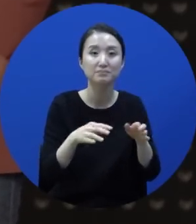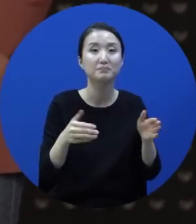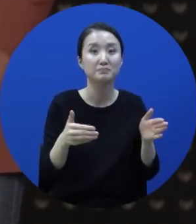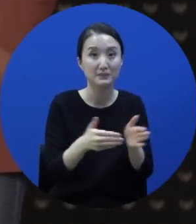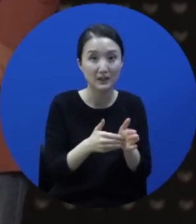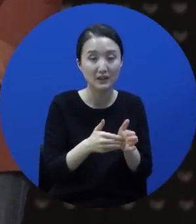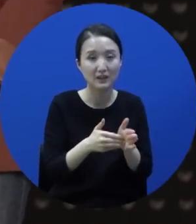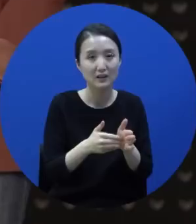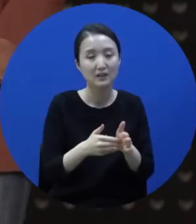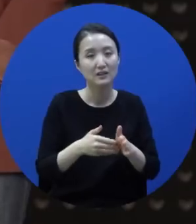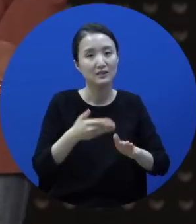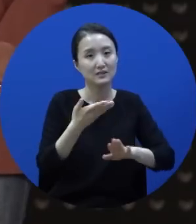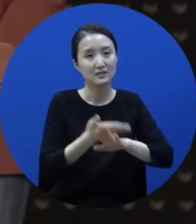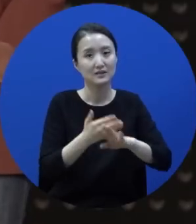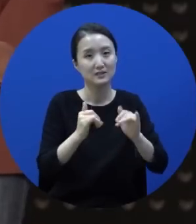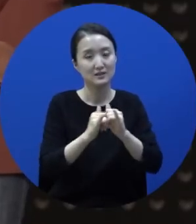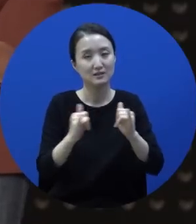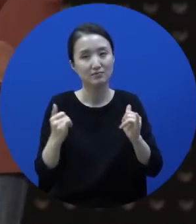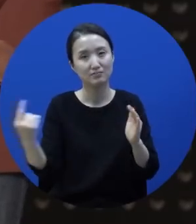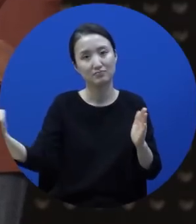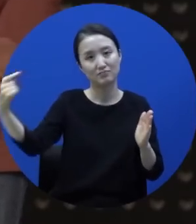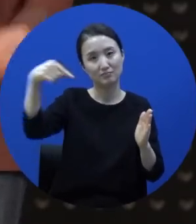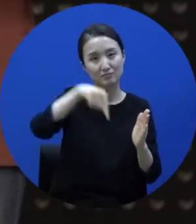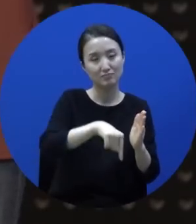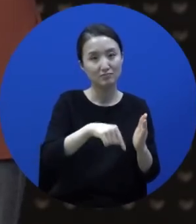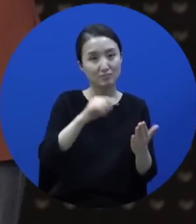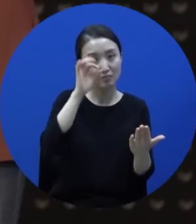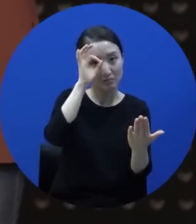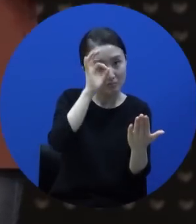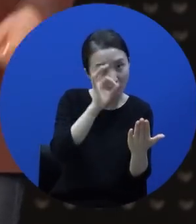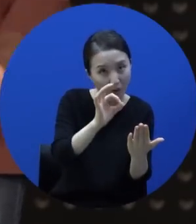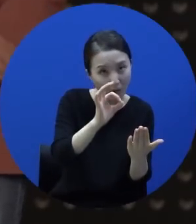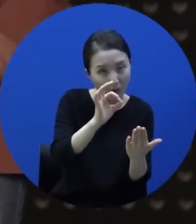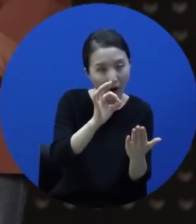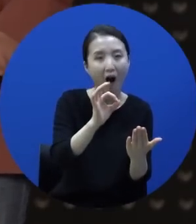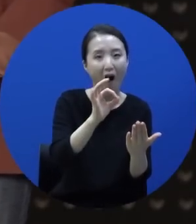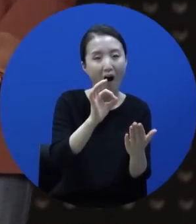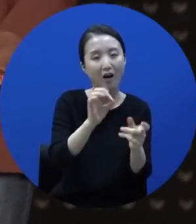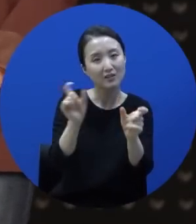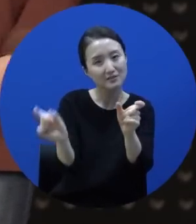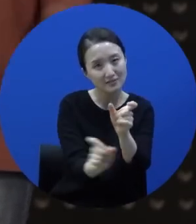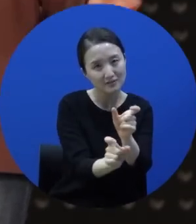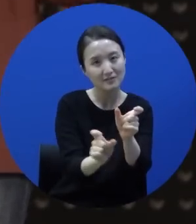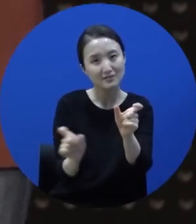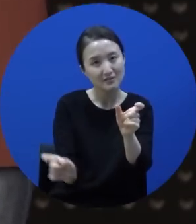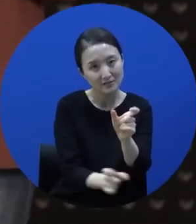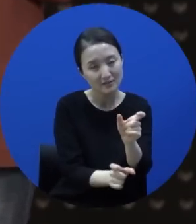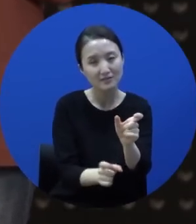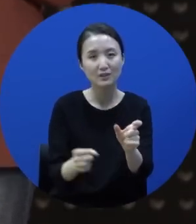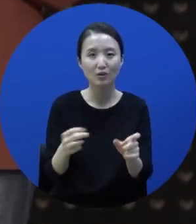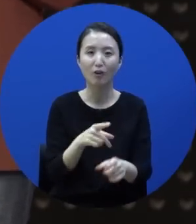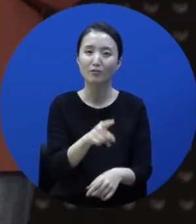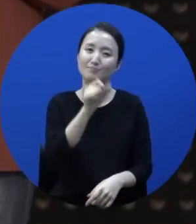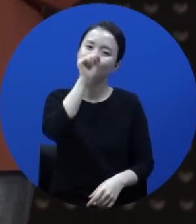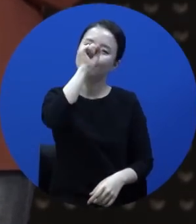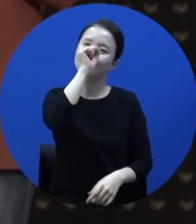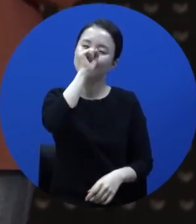와줬을 때, 댓글을 달아줬을 때, 하트를 눌러줬을 때, 공유해줬을